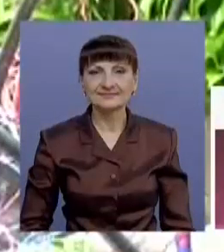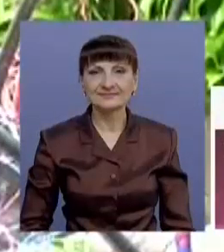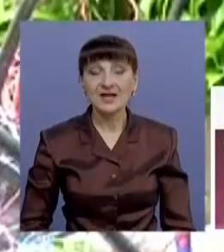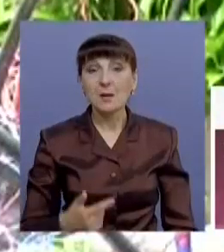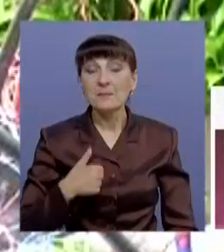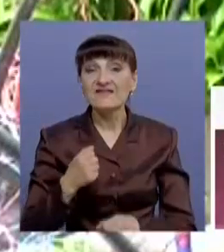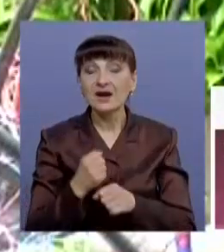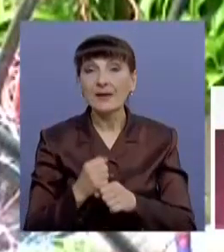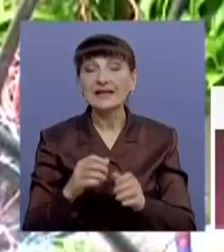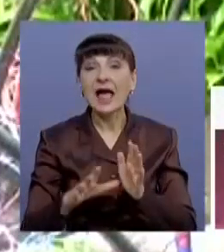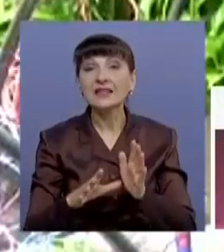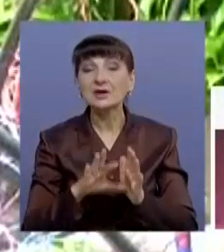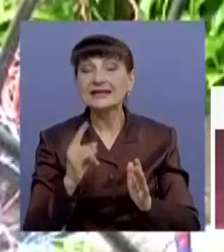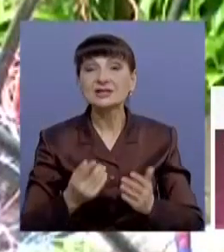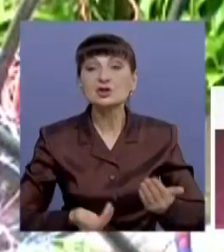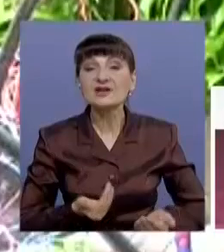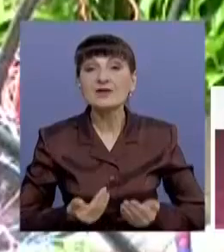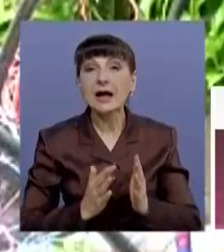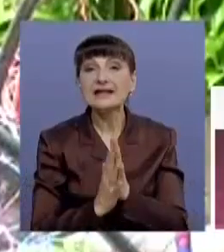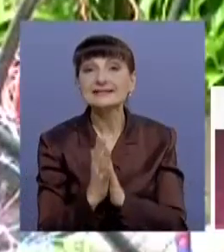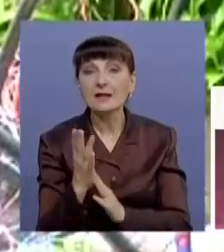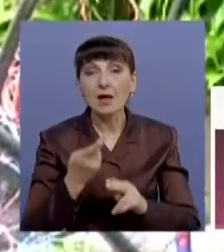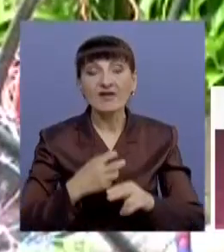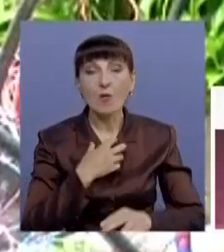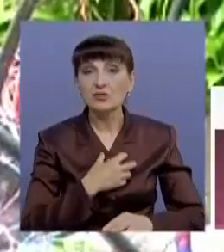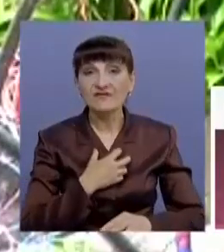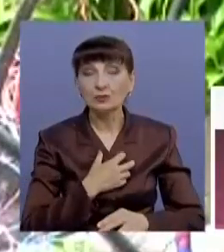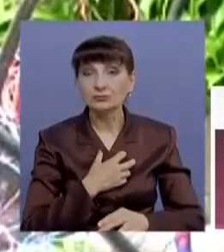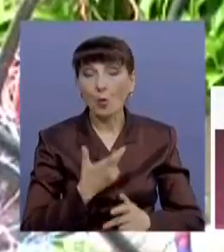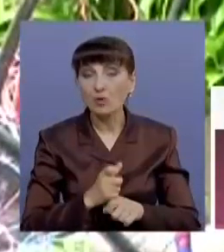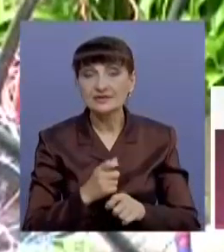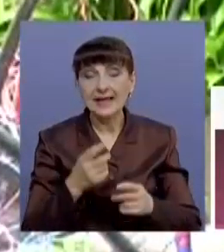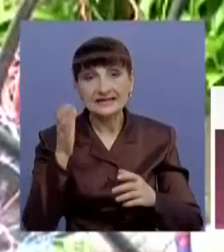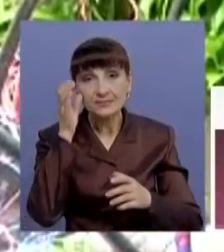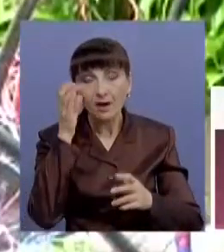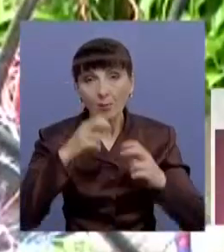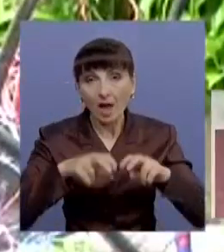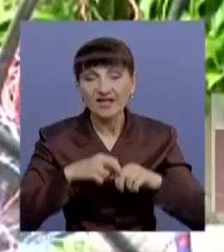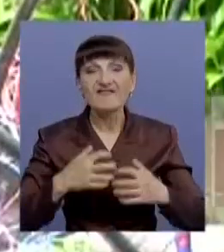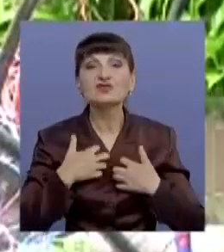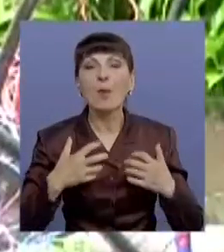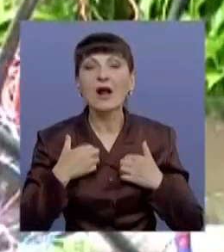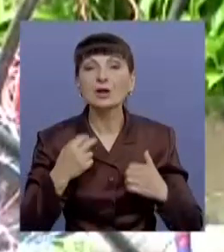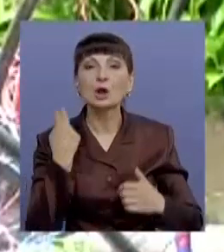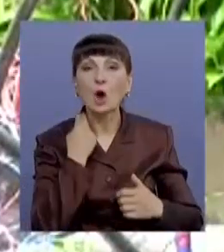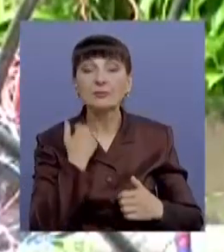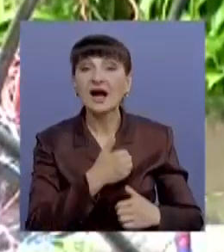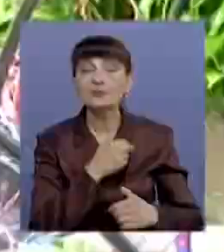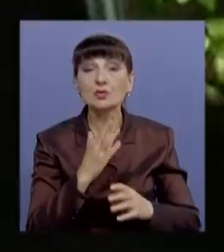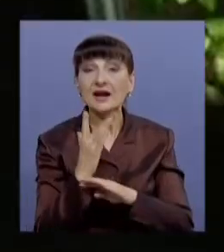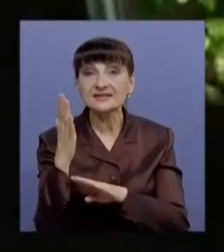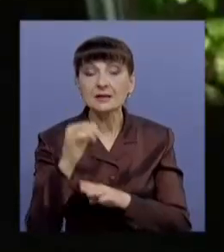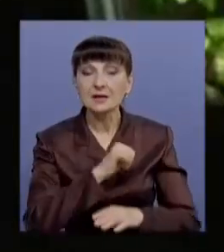Мы вырабатываем энергию из живых растений. Это очень воодушевляющий эксперимент в зоопарке Лондона. Мы хотим, чтобы растения